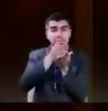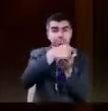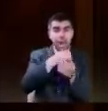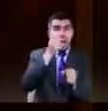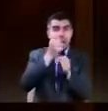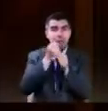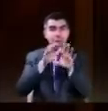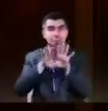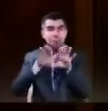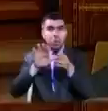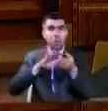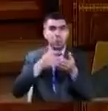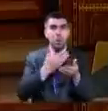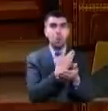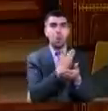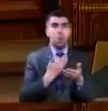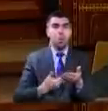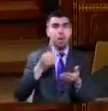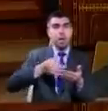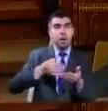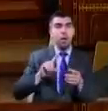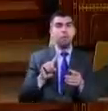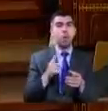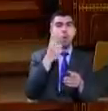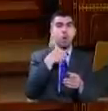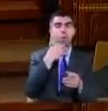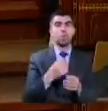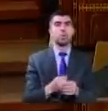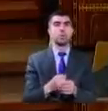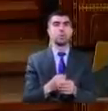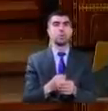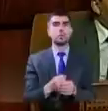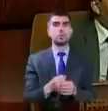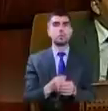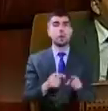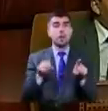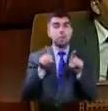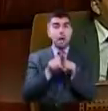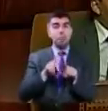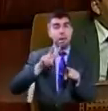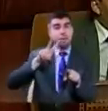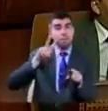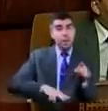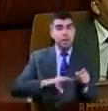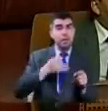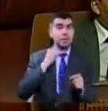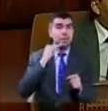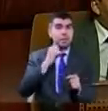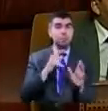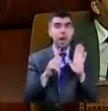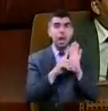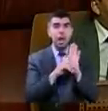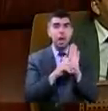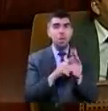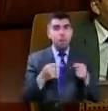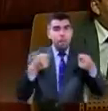الدولة والفاعلين في هذا المجال، ويهدف بالأساس إلى ما يلي: تأهيل وملائمة المنظومة التشريعية مع